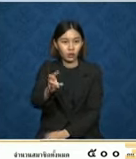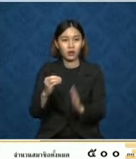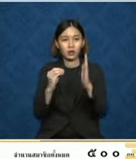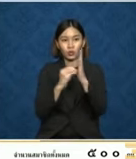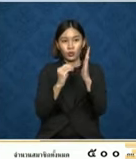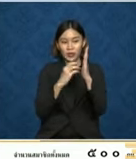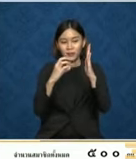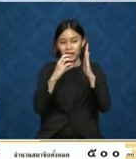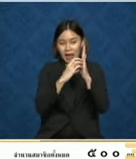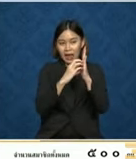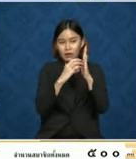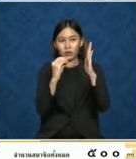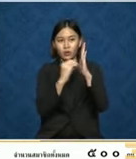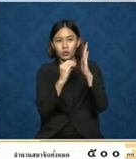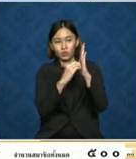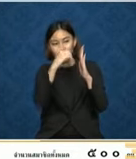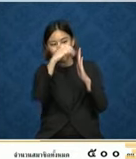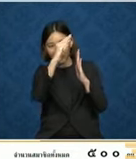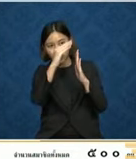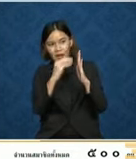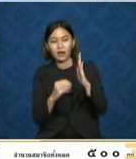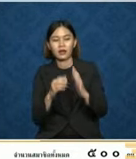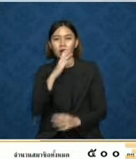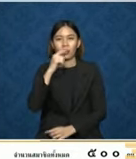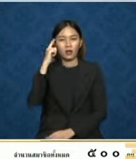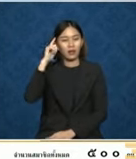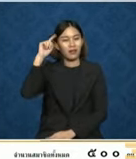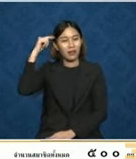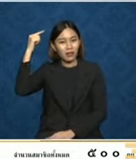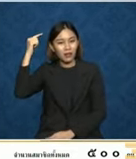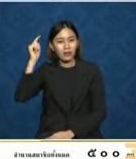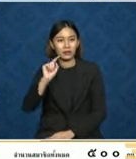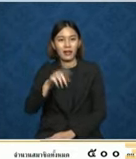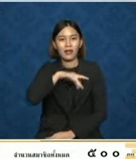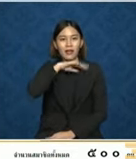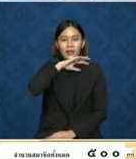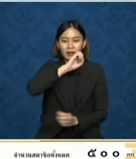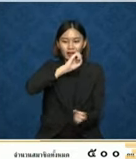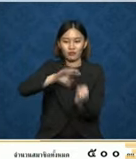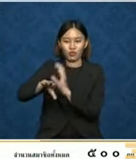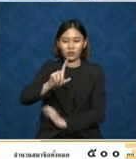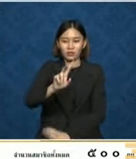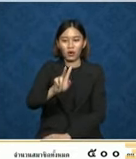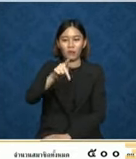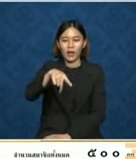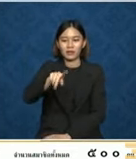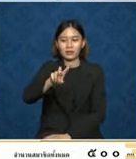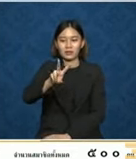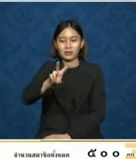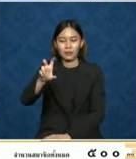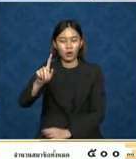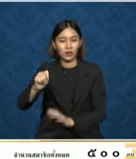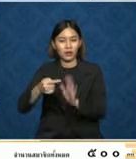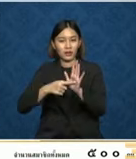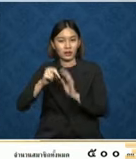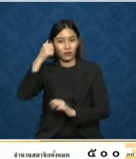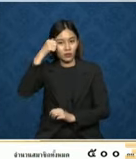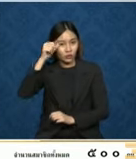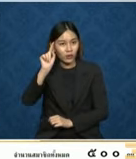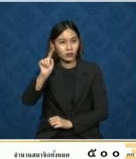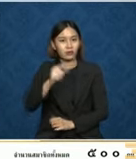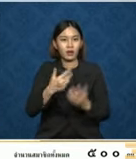พตอนกลางครับไปจนถึงกรุงเทพเหนือท่านลองนึกภาพดูนะฮะว่าเอาขยะกว่า 2,300 ตันต่อวันยิ่งในช่วงหนึ่ง